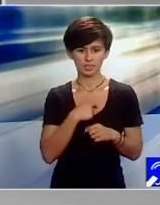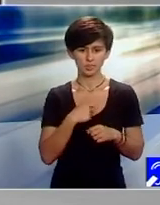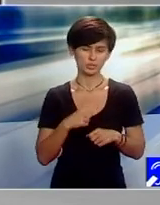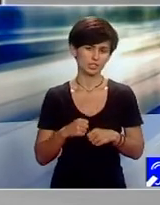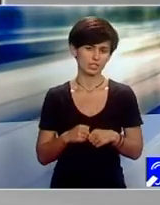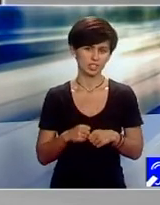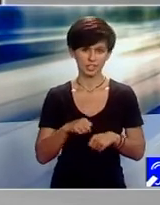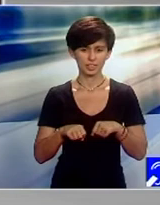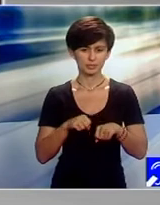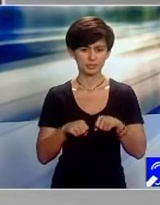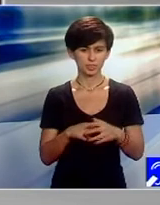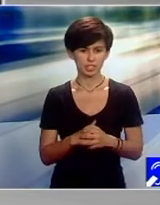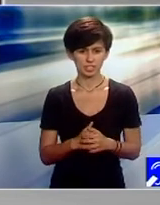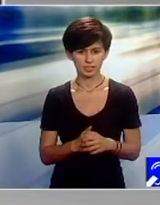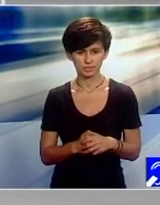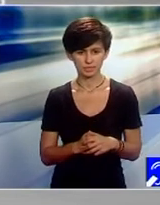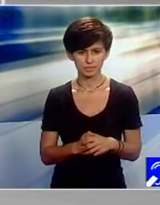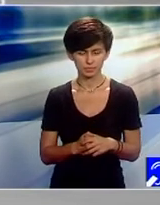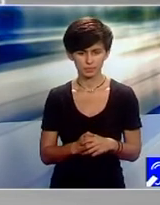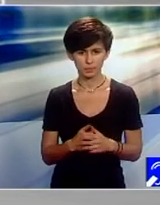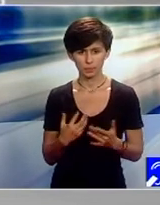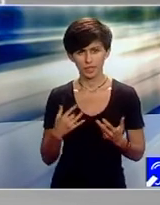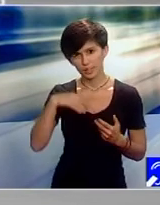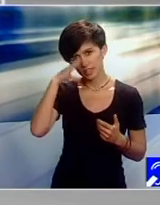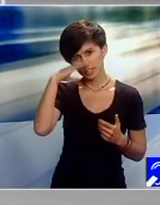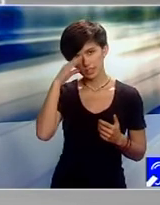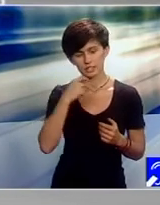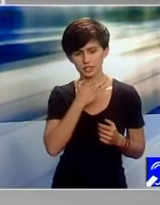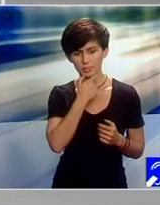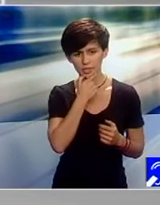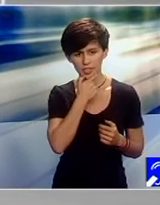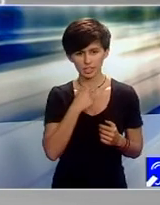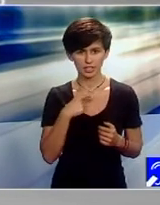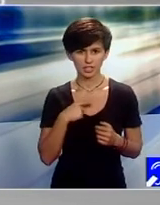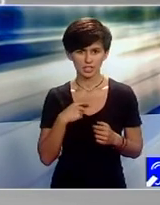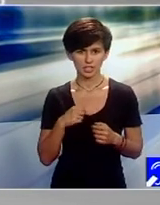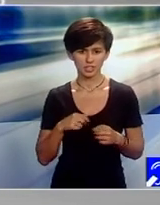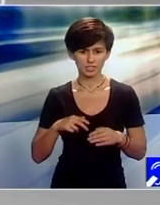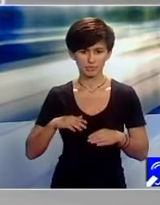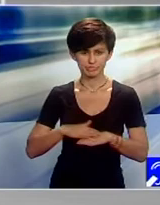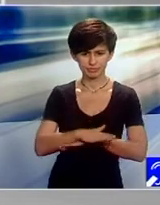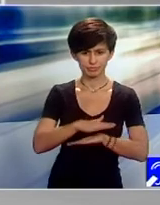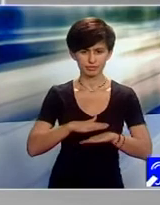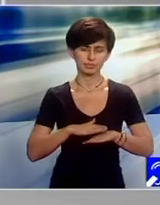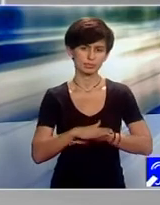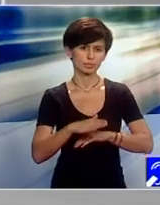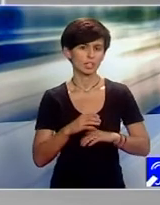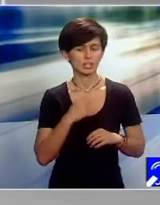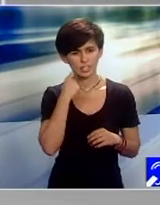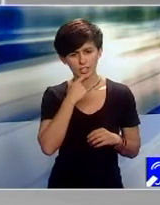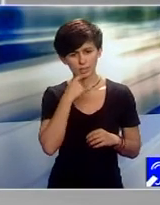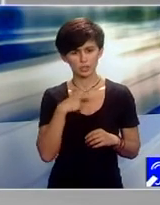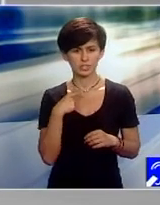să fie o problemă, da? Câte zile pe an e polei în Cluj? Deci, până la urmă, sunt foarte multe probleme, mai degrabă